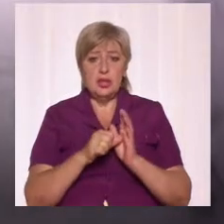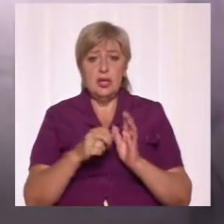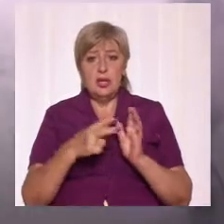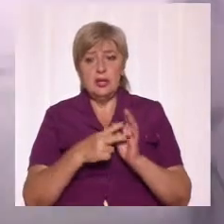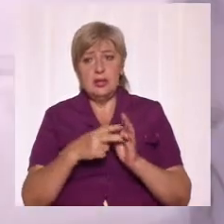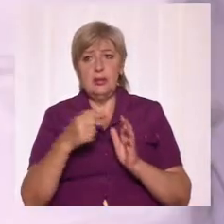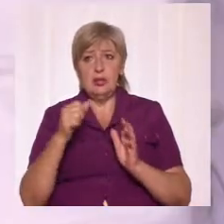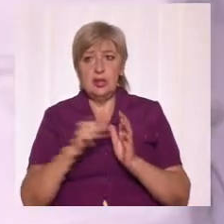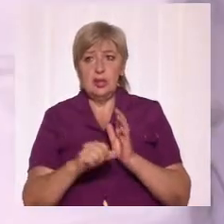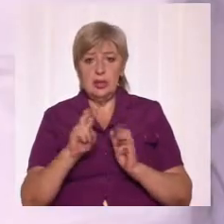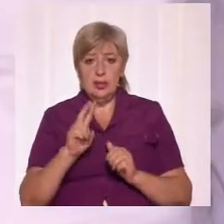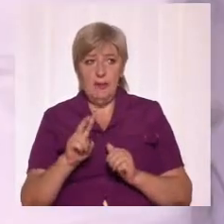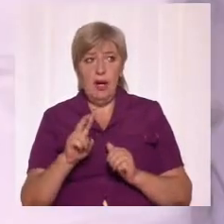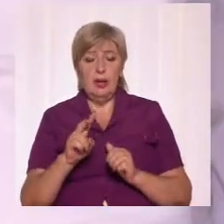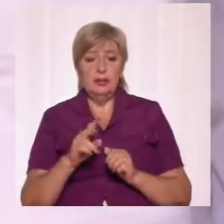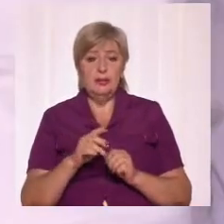7,62.